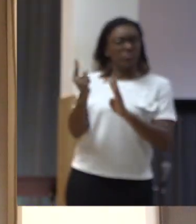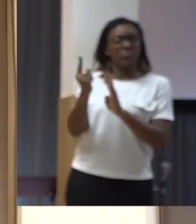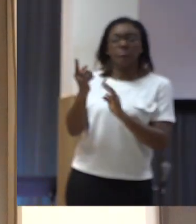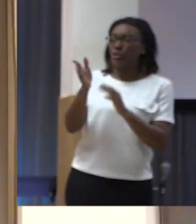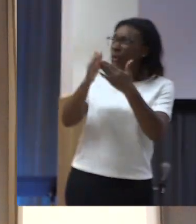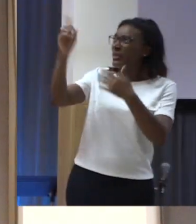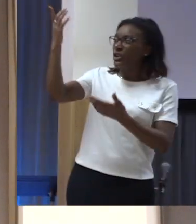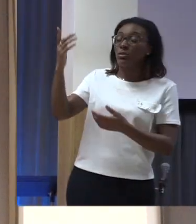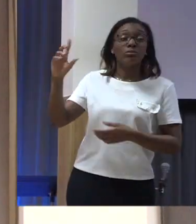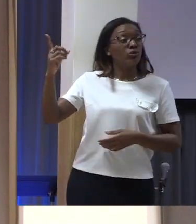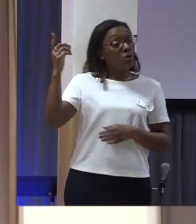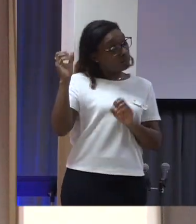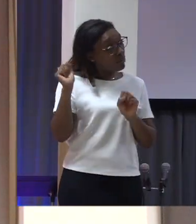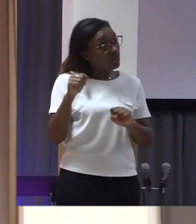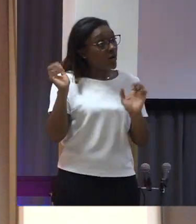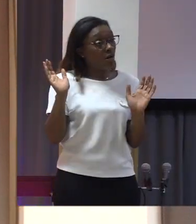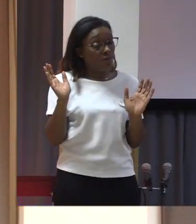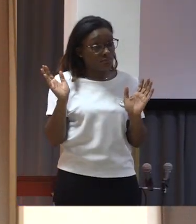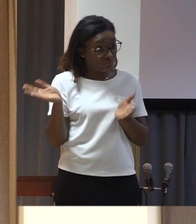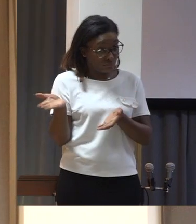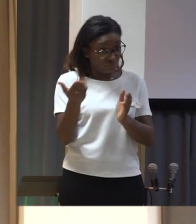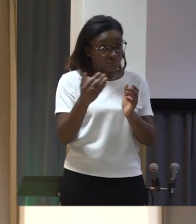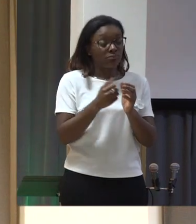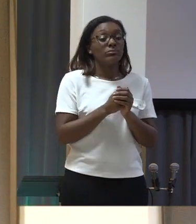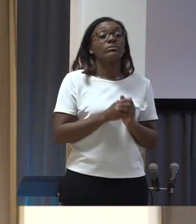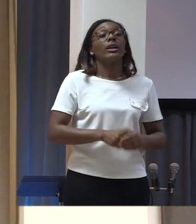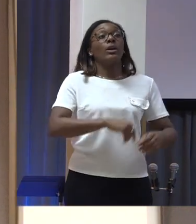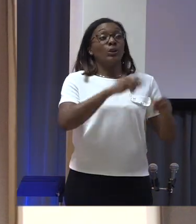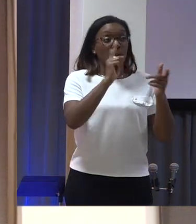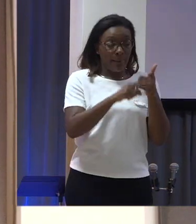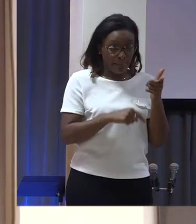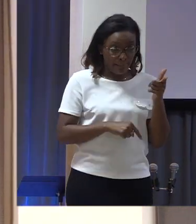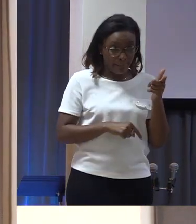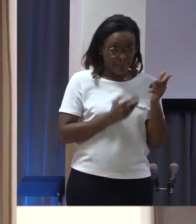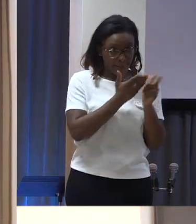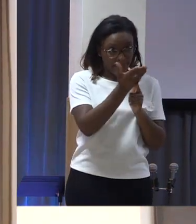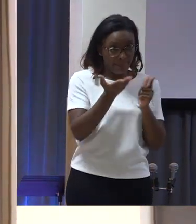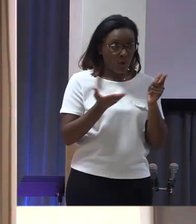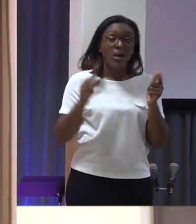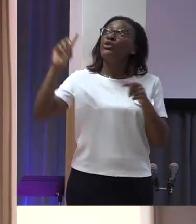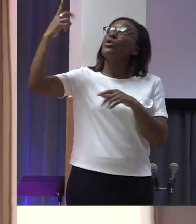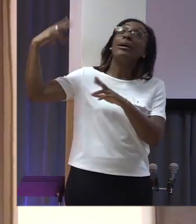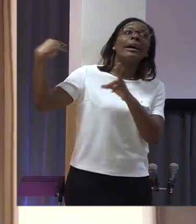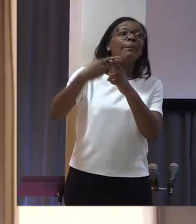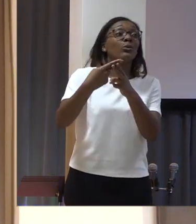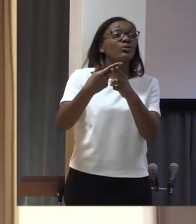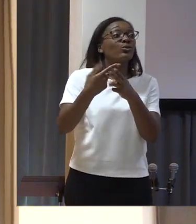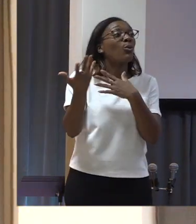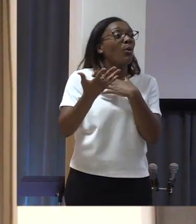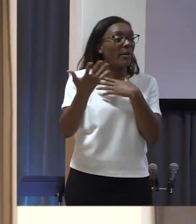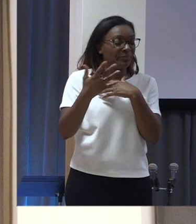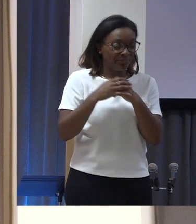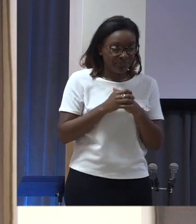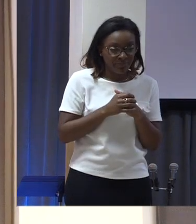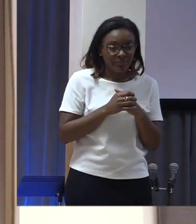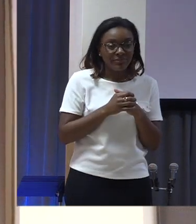qui ne tarde pas, et cela nous emmène au deuxième point de notre méditation, la réponse de Dieu à la demande du